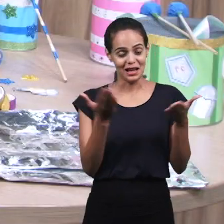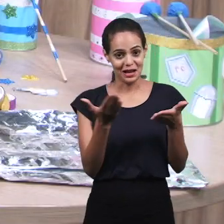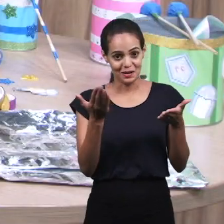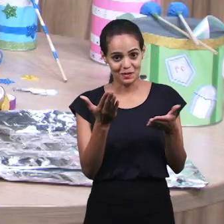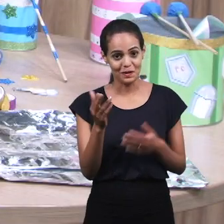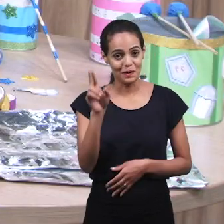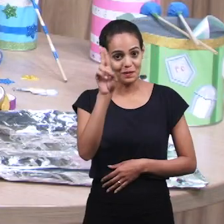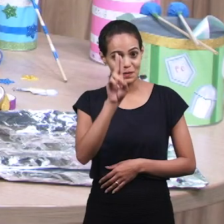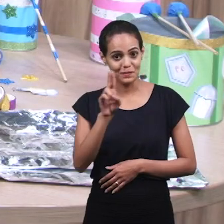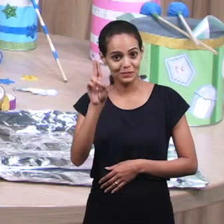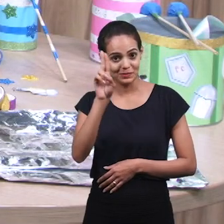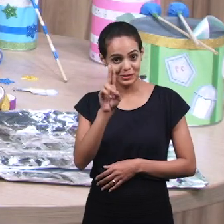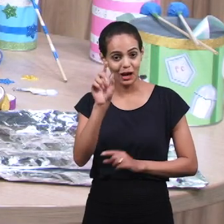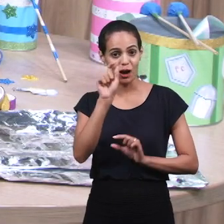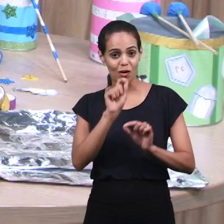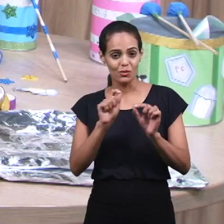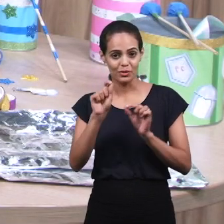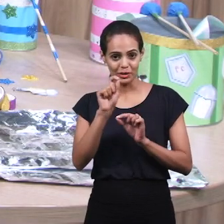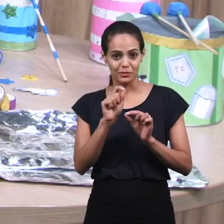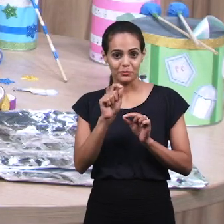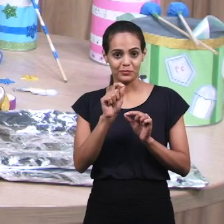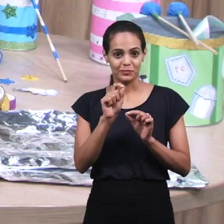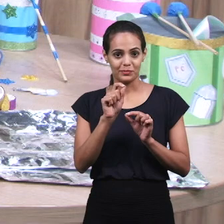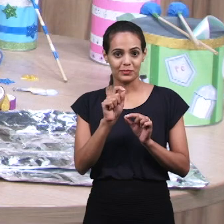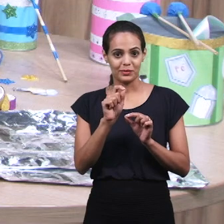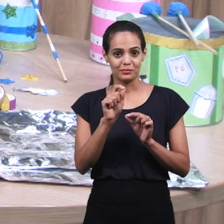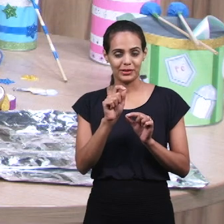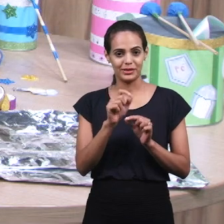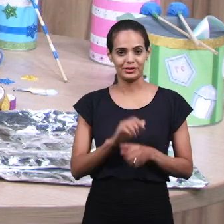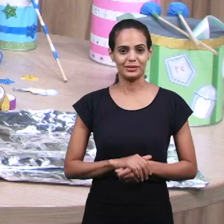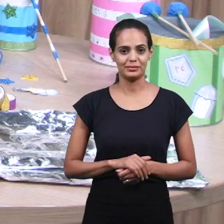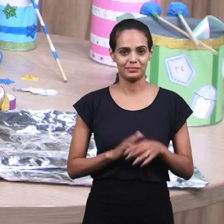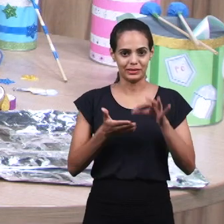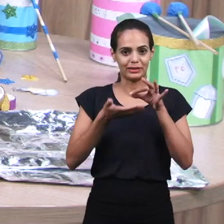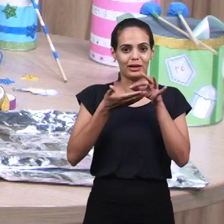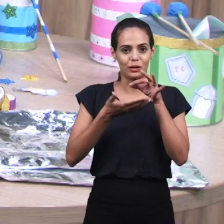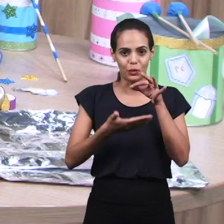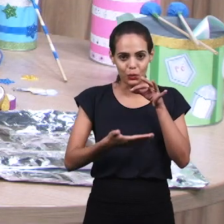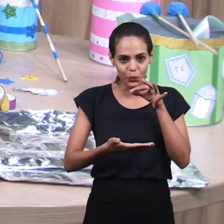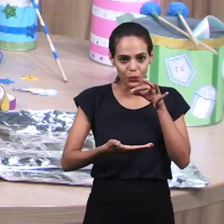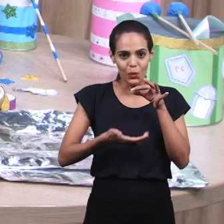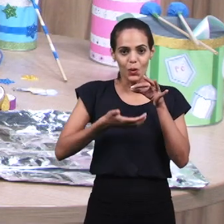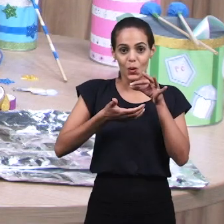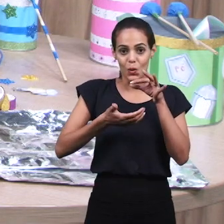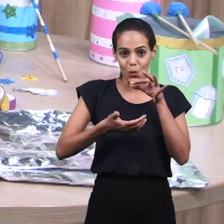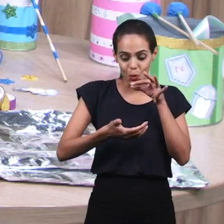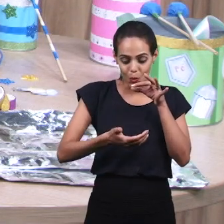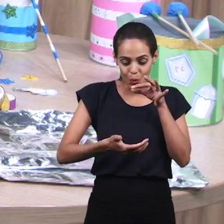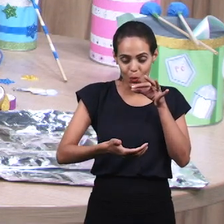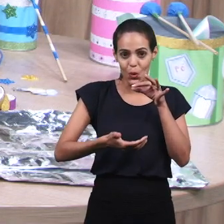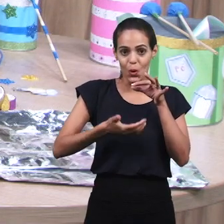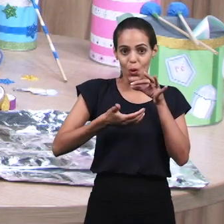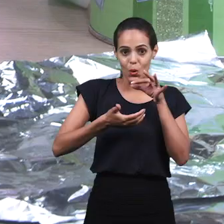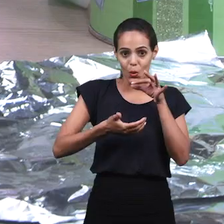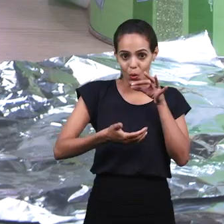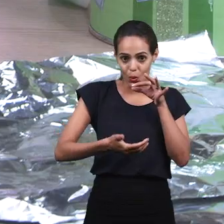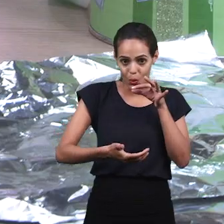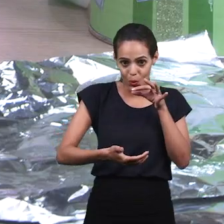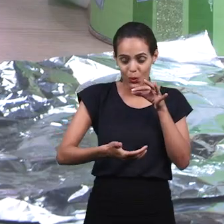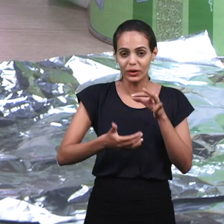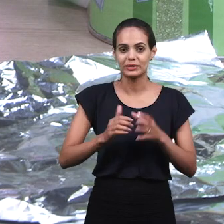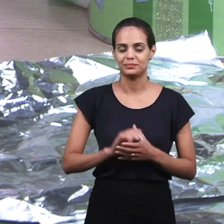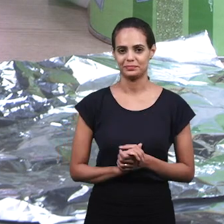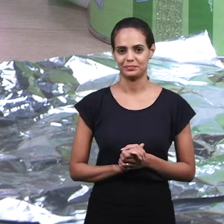Maintenant, nous allons utiliser le ballon pour faire la peau du tambour. Nous allons